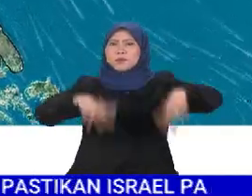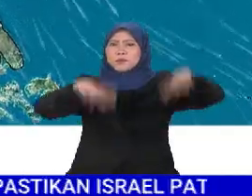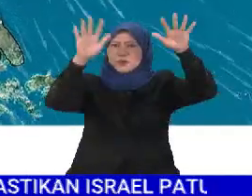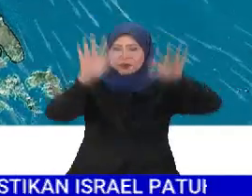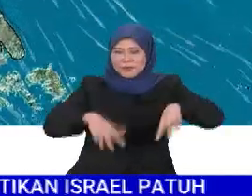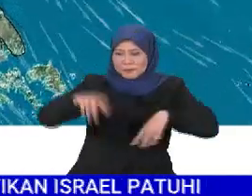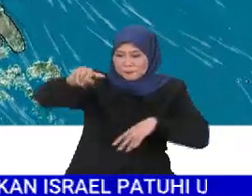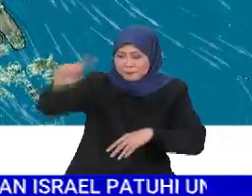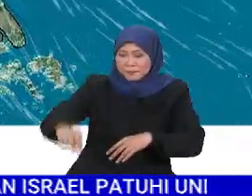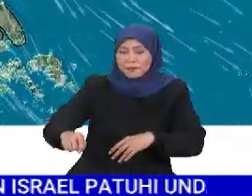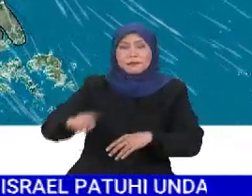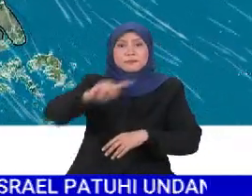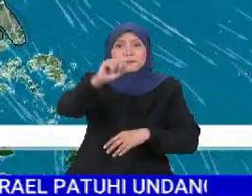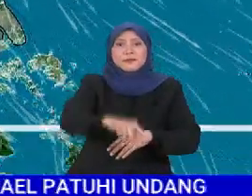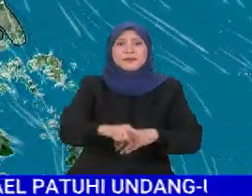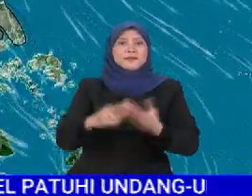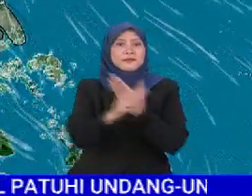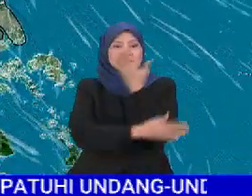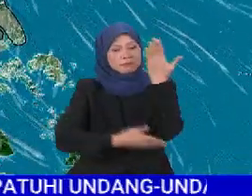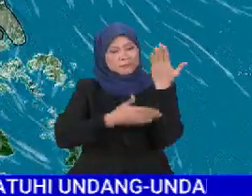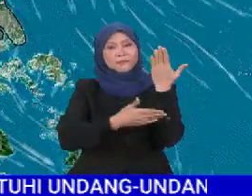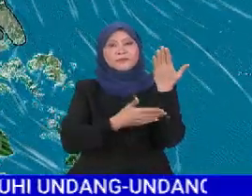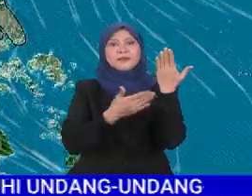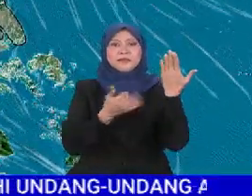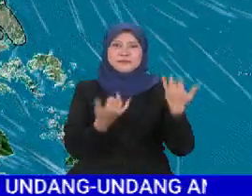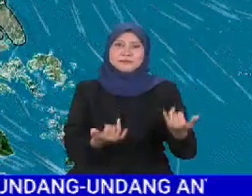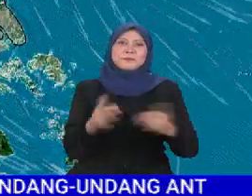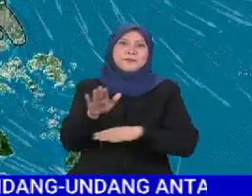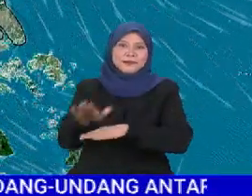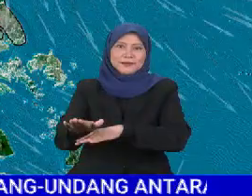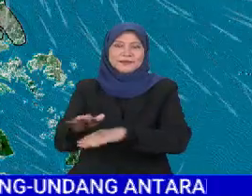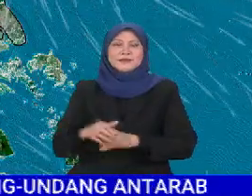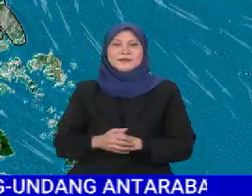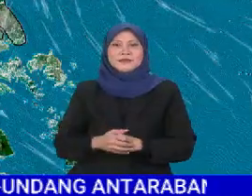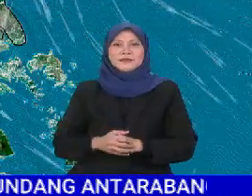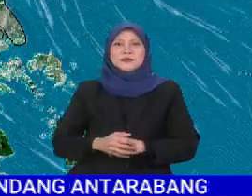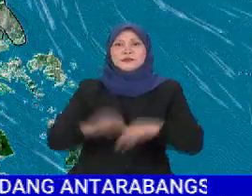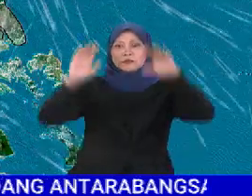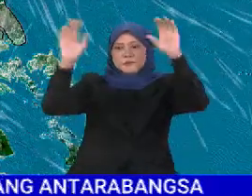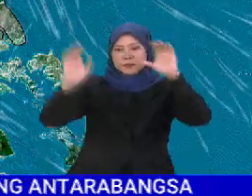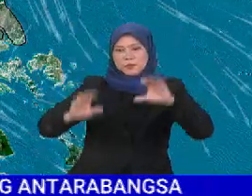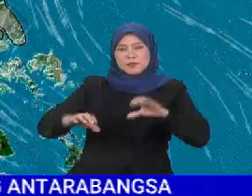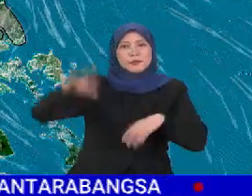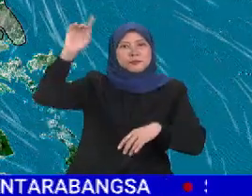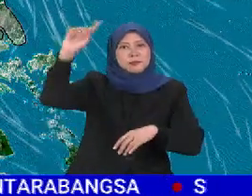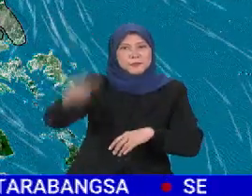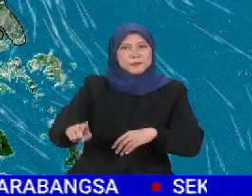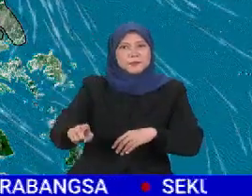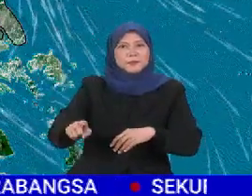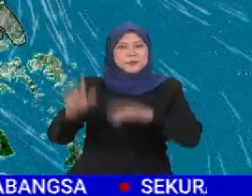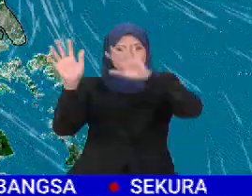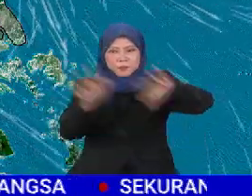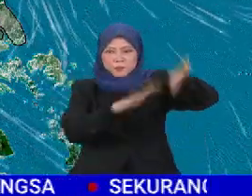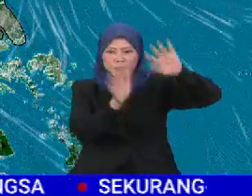petir yang berlaku di hampir ke semua negeri di sekitar Semenanjung pada petang ini, dan keadaan cuaca ribut petir terutamanya untuk kawasan pedalaman